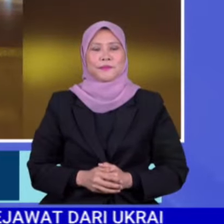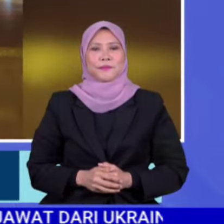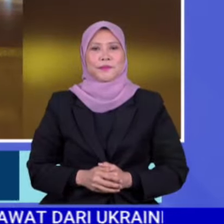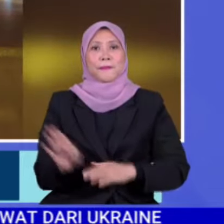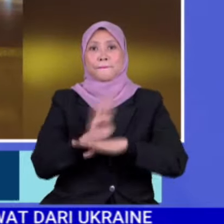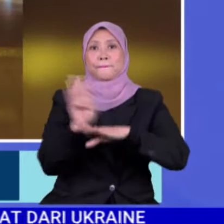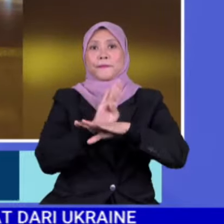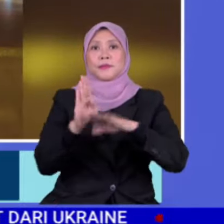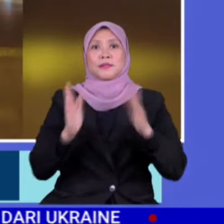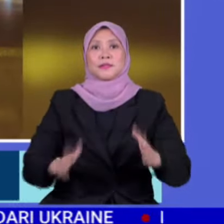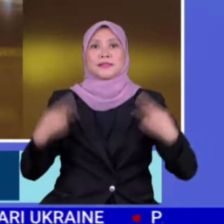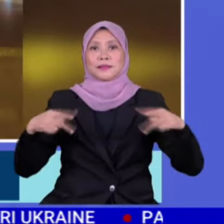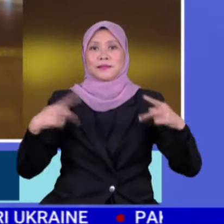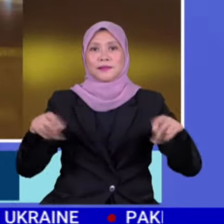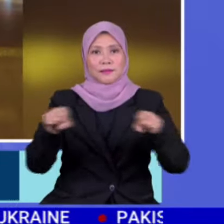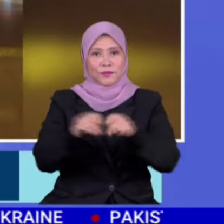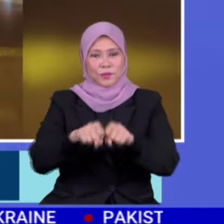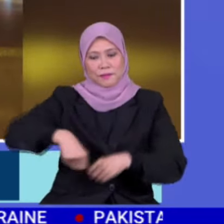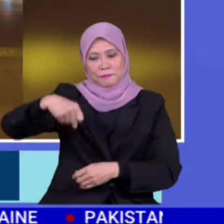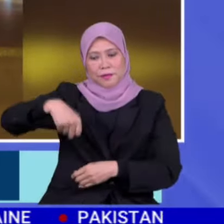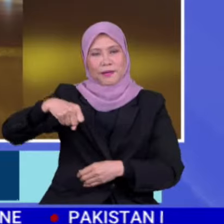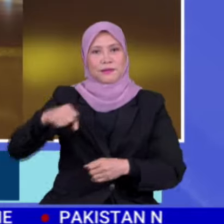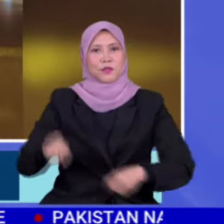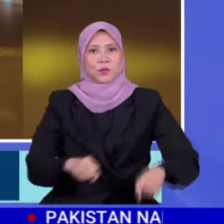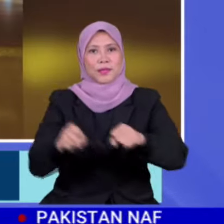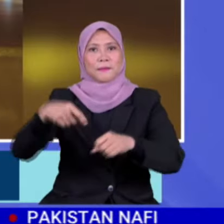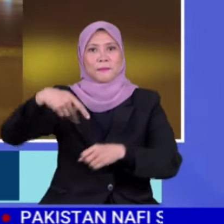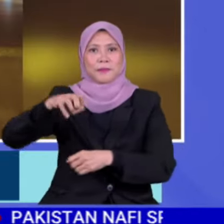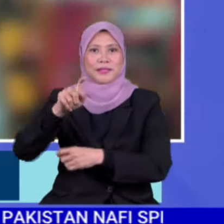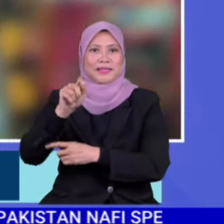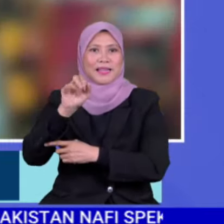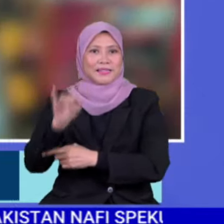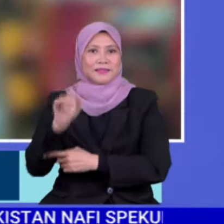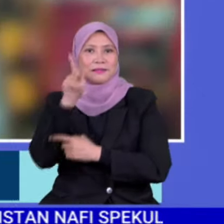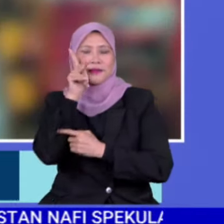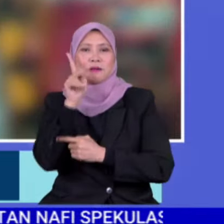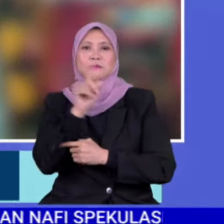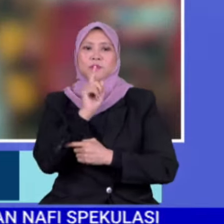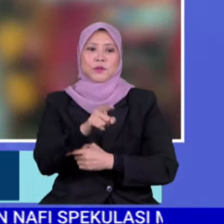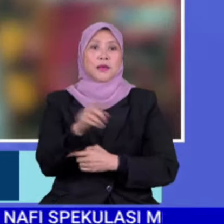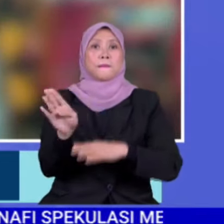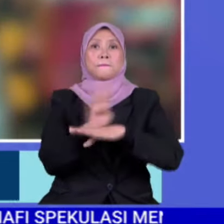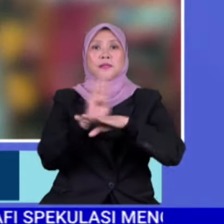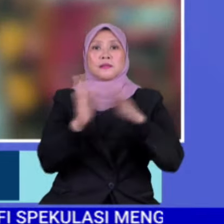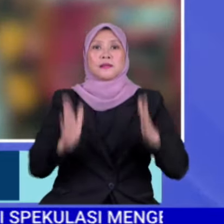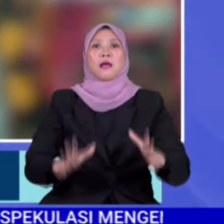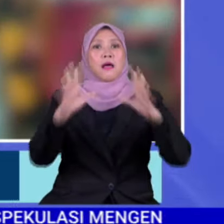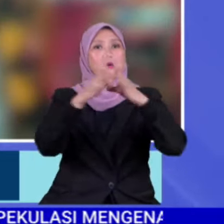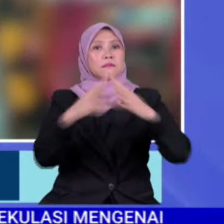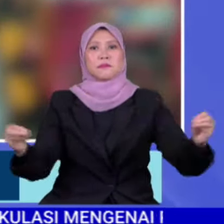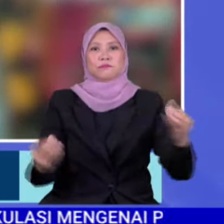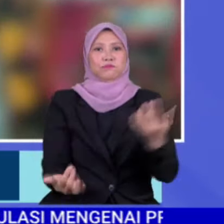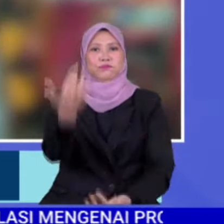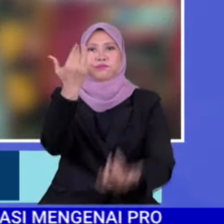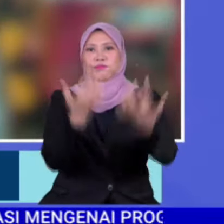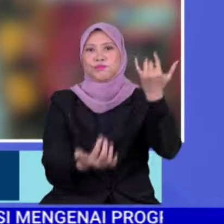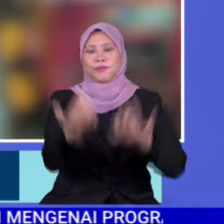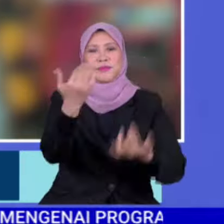Pengusaha sebuah kedai kasut dan beg di Sungai Petani Kedah terpaksa berputih mata apabila premis perniagaannya musnah dalam